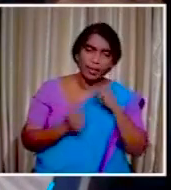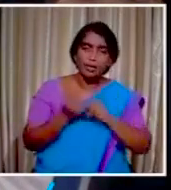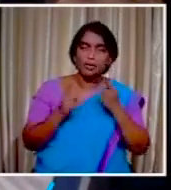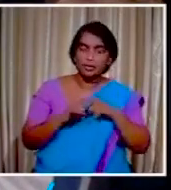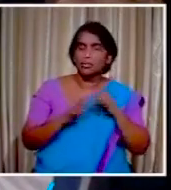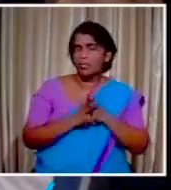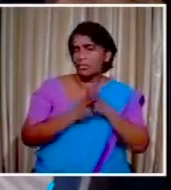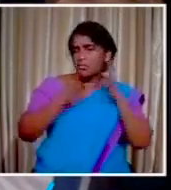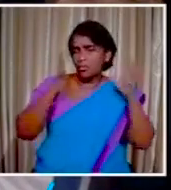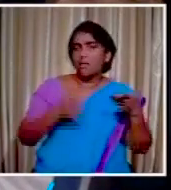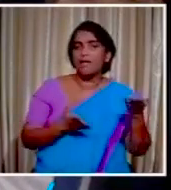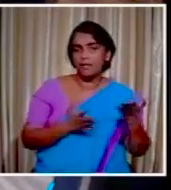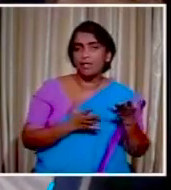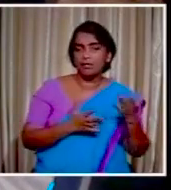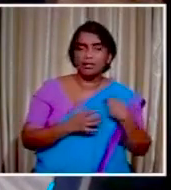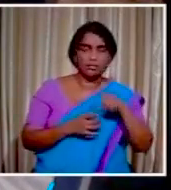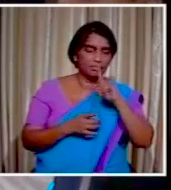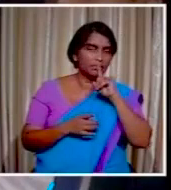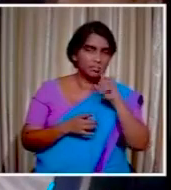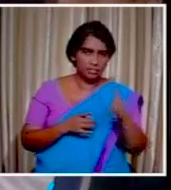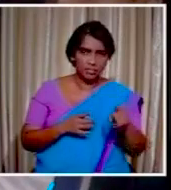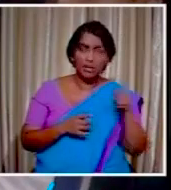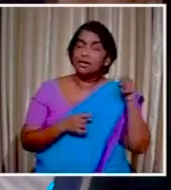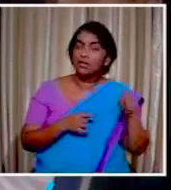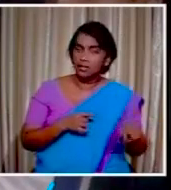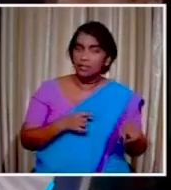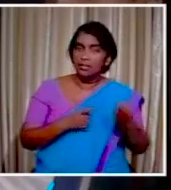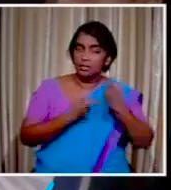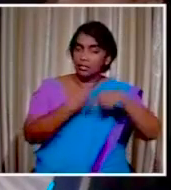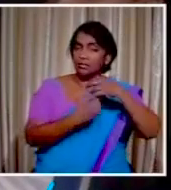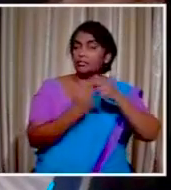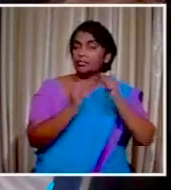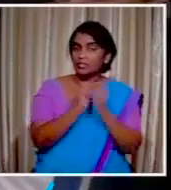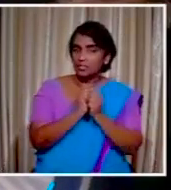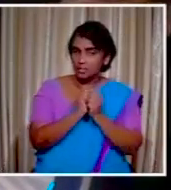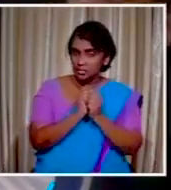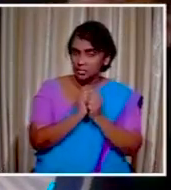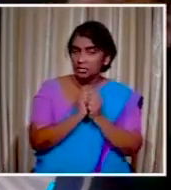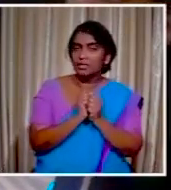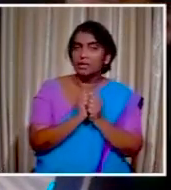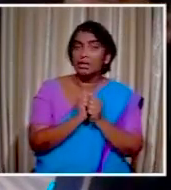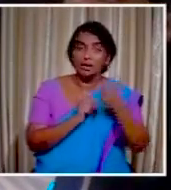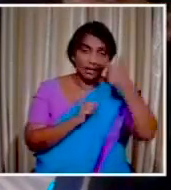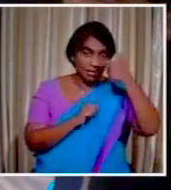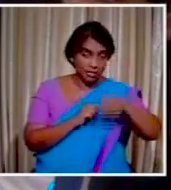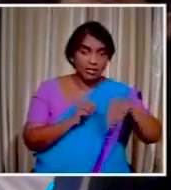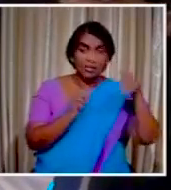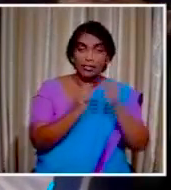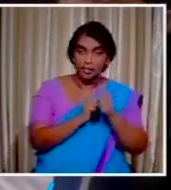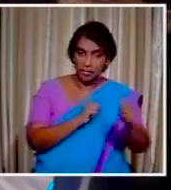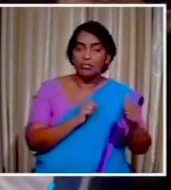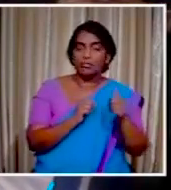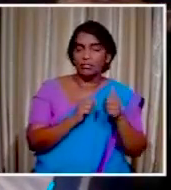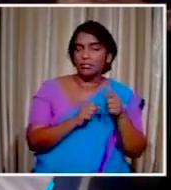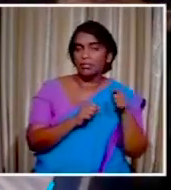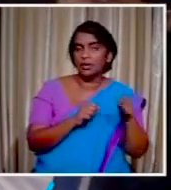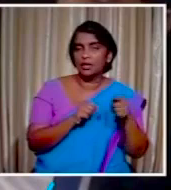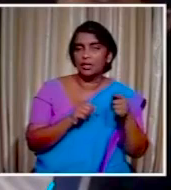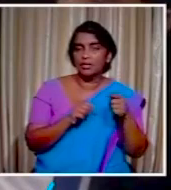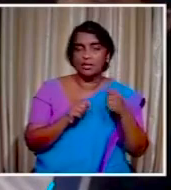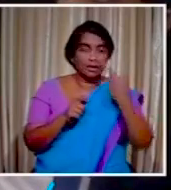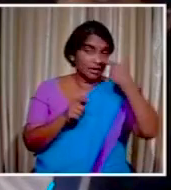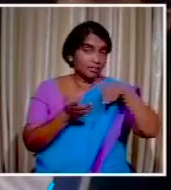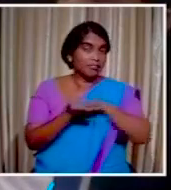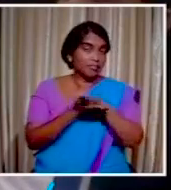ඇති. අපි තීන්දුවක් අරගෙන තියෙනවා මේක ප්‍රතිව්‍යුහගත කිරීමේදී සිපෙට්කෝ එකට කරන්න පුළුවන් ධාරිතාවක් තියෙනවා. දැන් අපි තියෙන